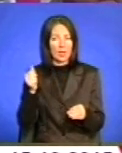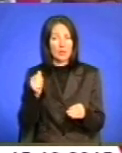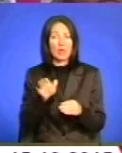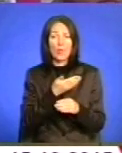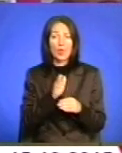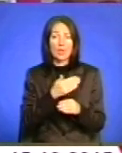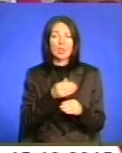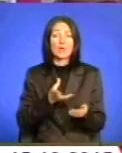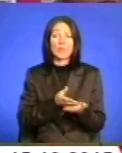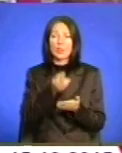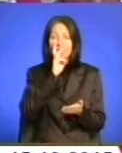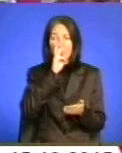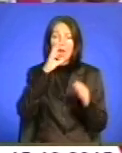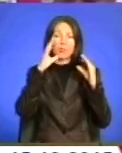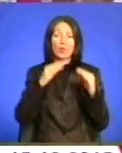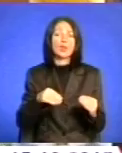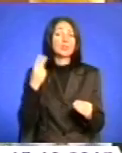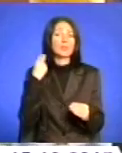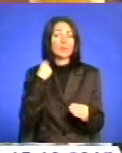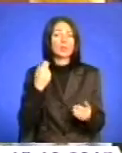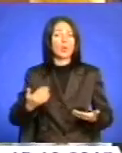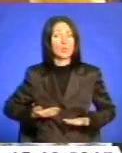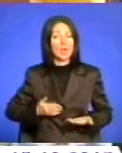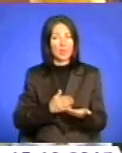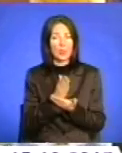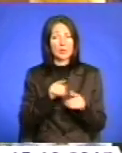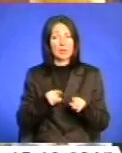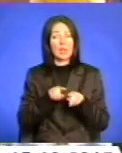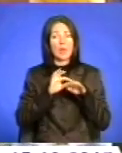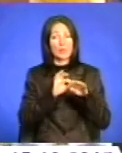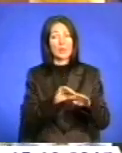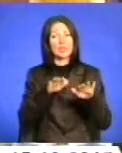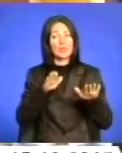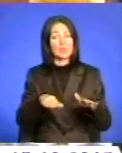погашення заборгованості за комунальні послуги та проведення місцевих виборів.